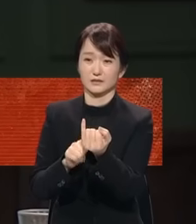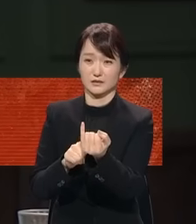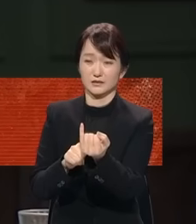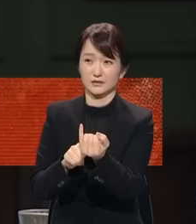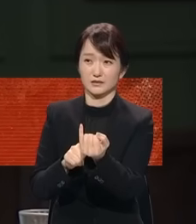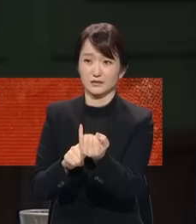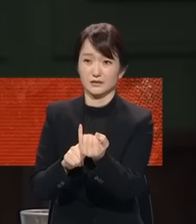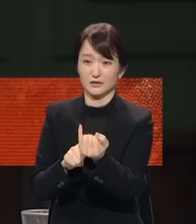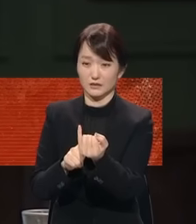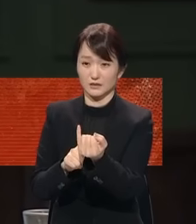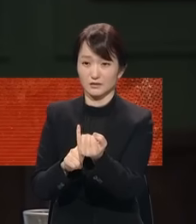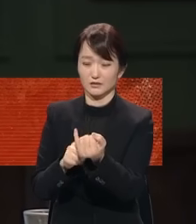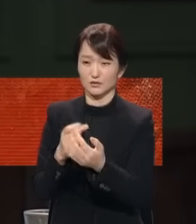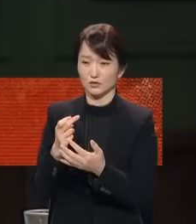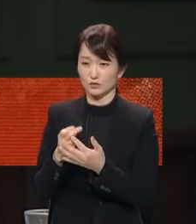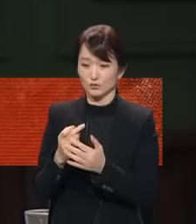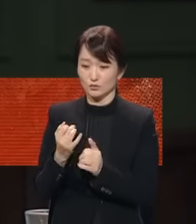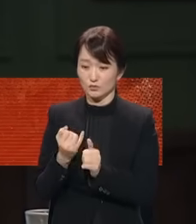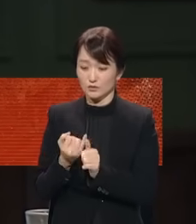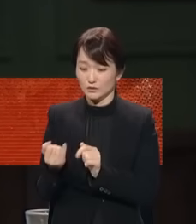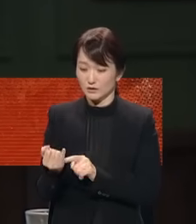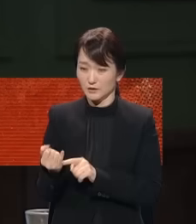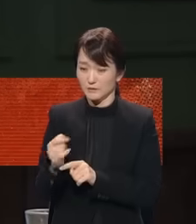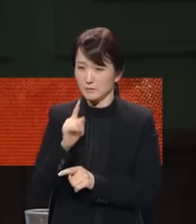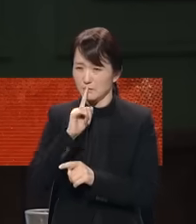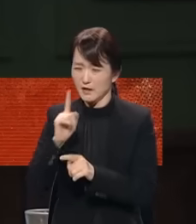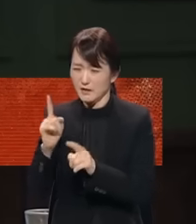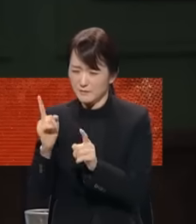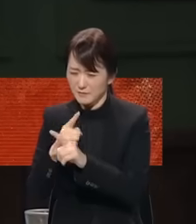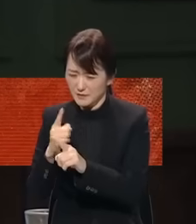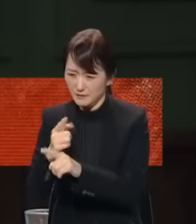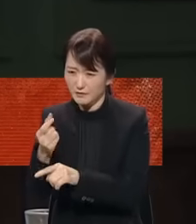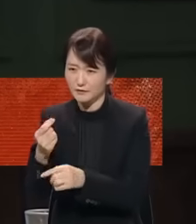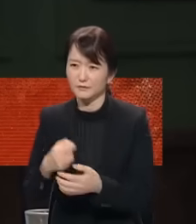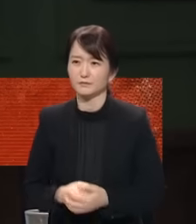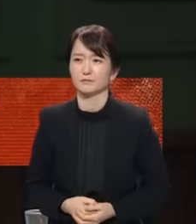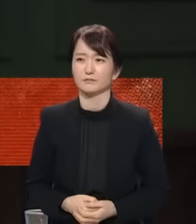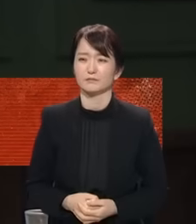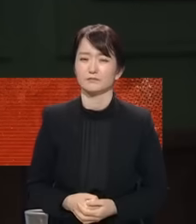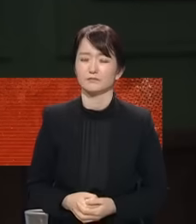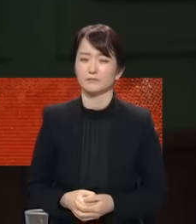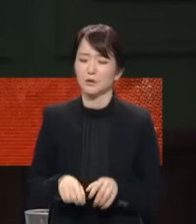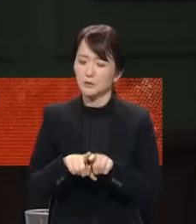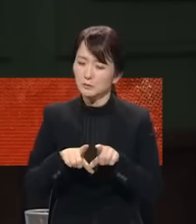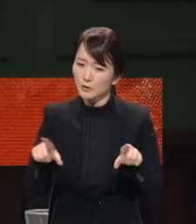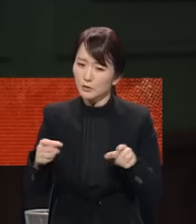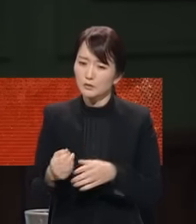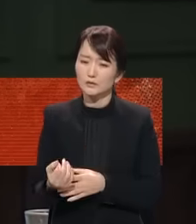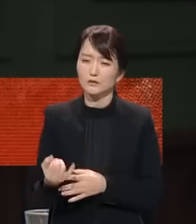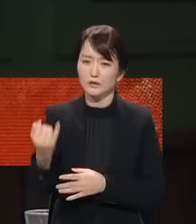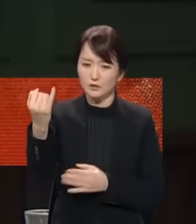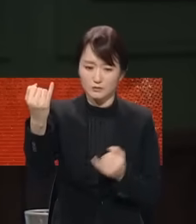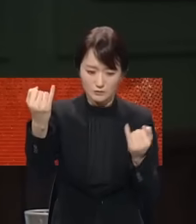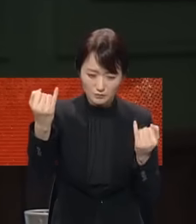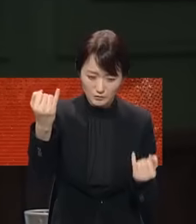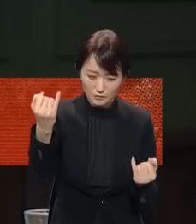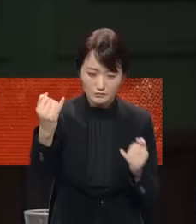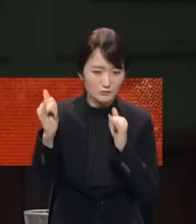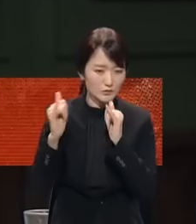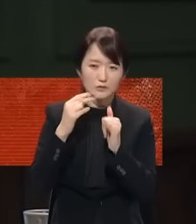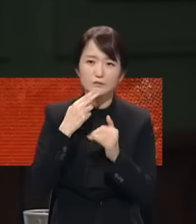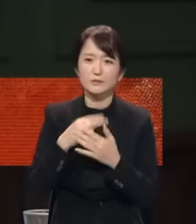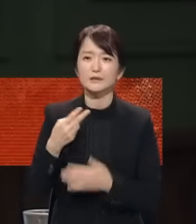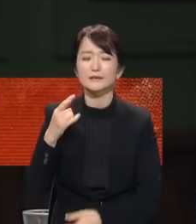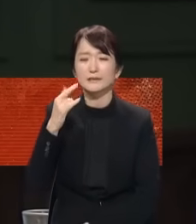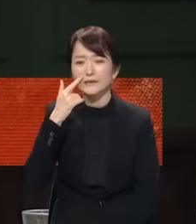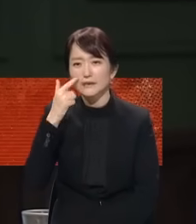이제 알게 된 거죠. 이 왜냐하면 형님이랑 평소에는 딱히 연락할 일이 없었는데 작년에 그 시아버지 생신 앞두고 웬일로 이렇게 전화를